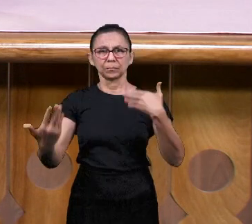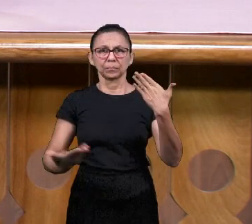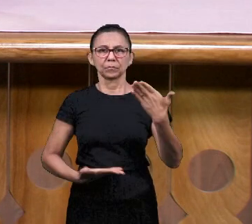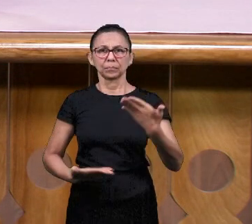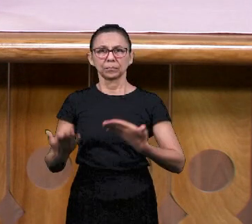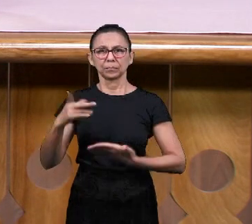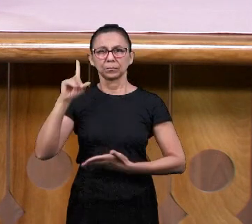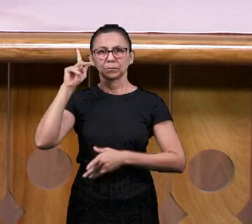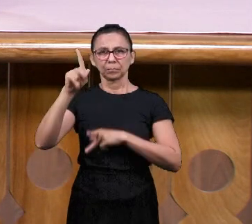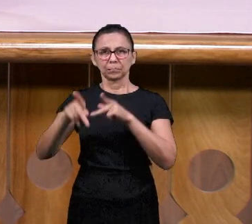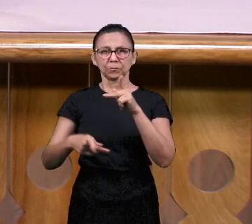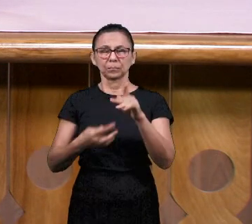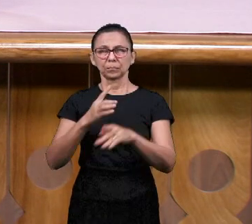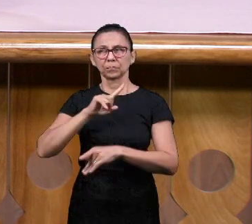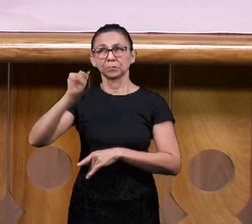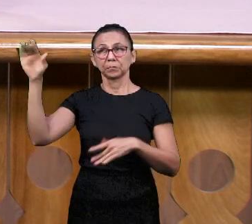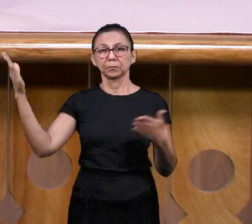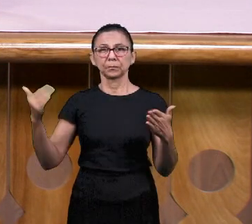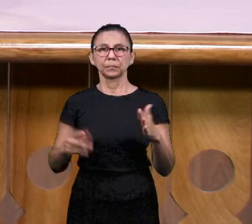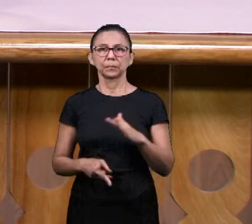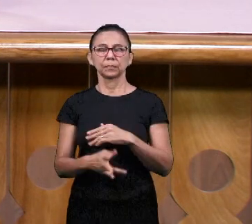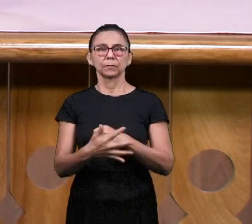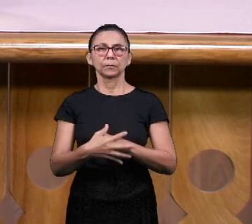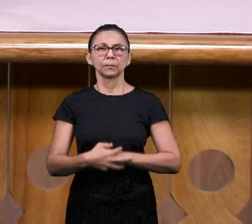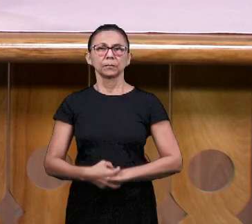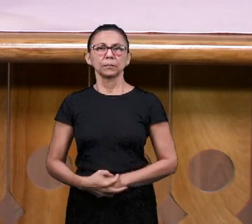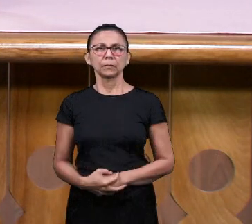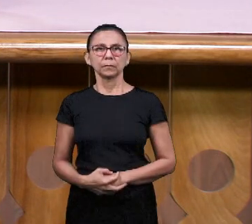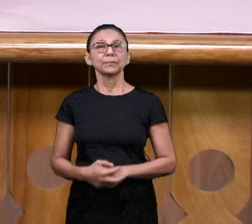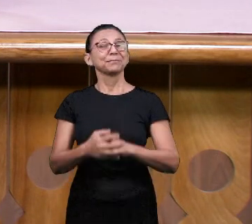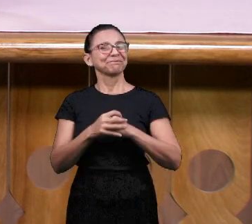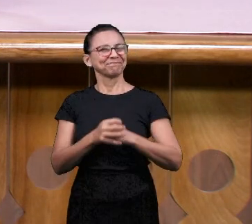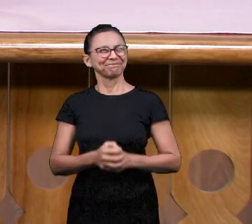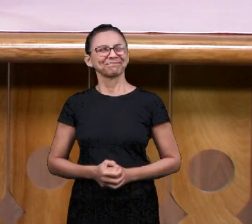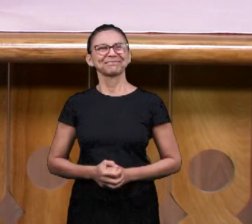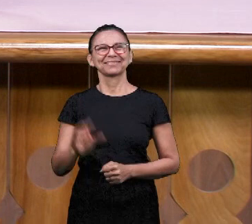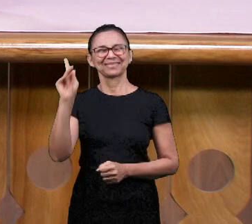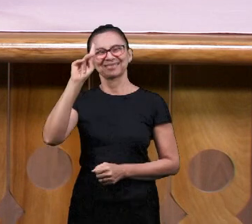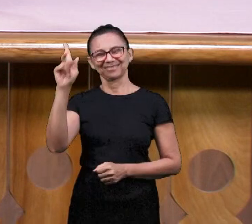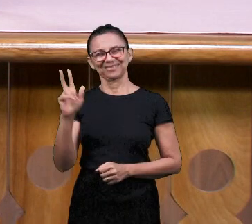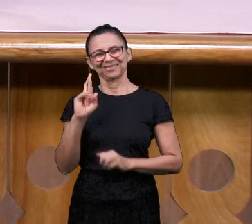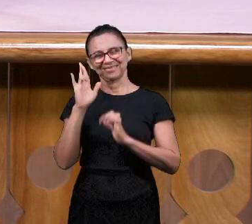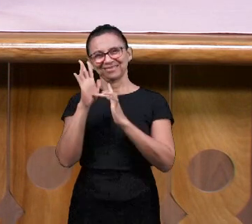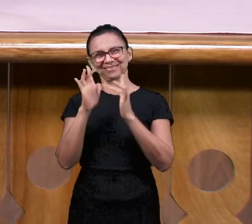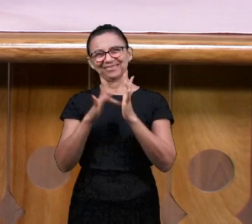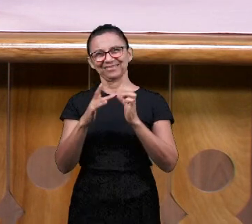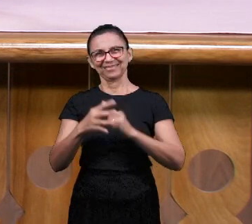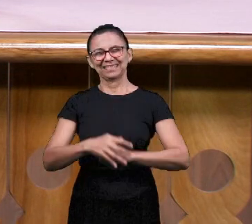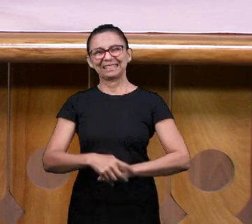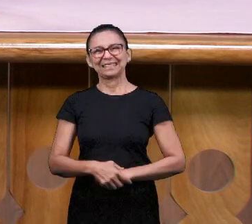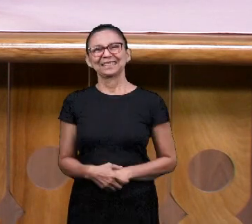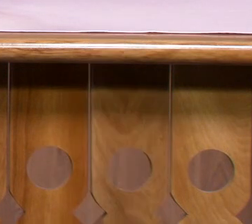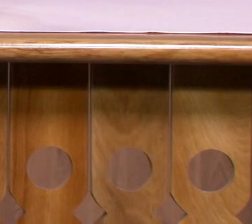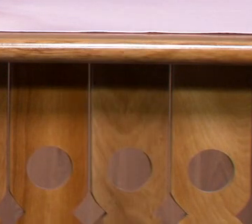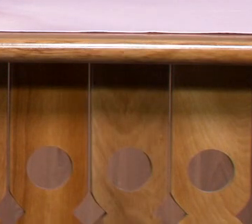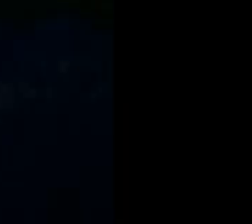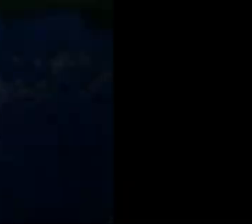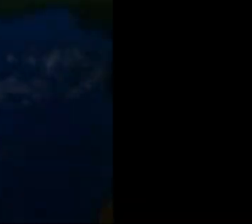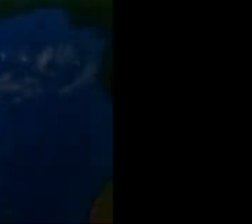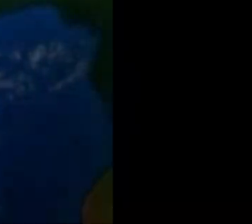tout le peuple de Dieu, depuis maintenant, pour toujours. Amen. Amen, mes frères et sœurs, à tous, la paix du Seigneur Jésus.